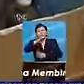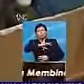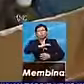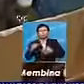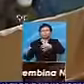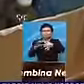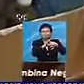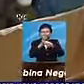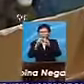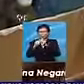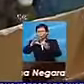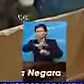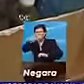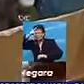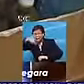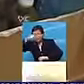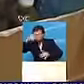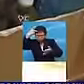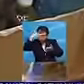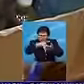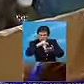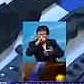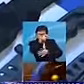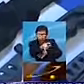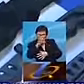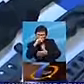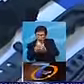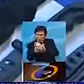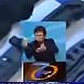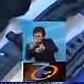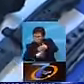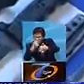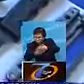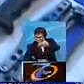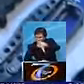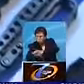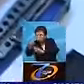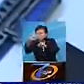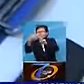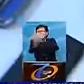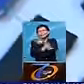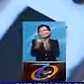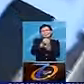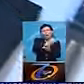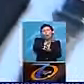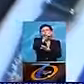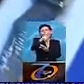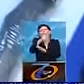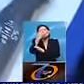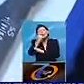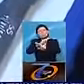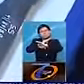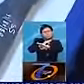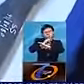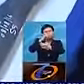menjalin kerjasama dengan polis Thailand bagi mengesan suspek jenayah dan kongsi gelap yang melarikan diri ke negara jiran. Operasi bertujuan